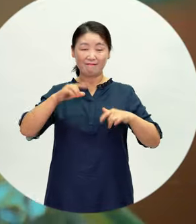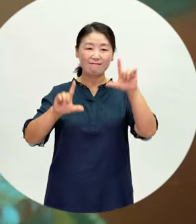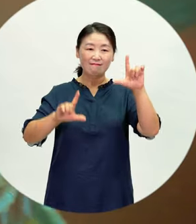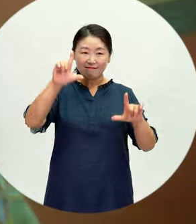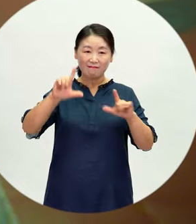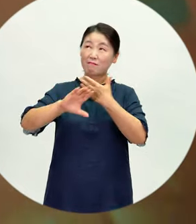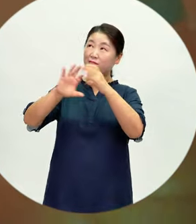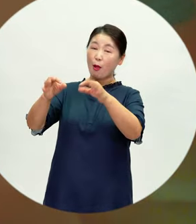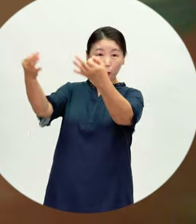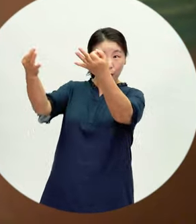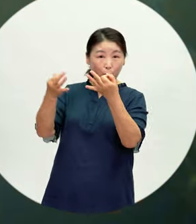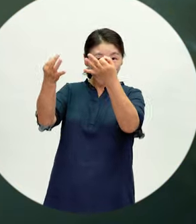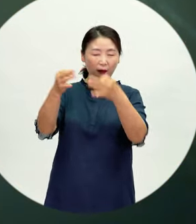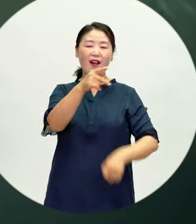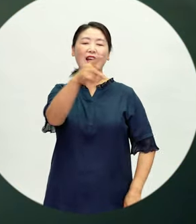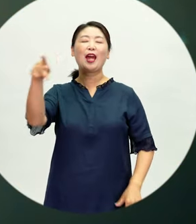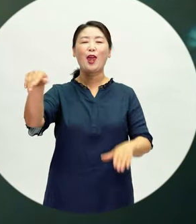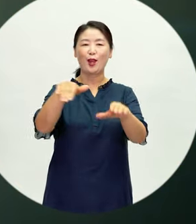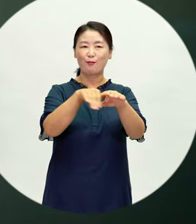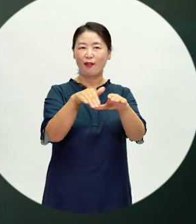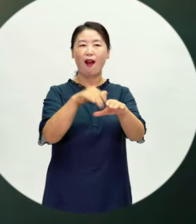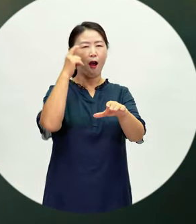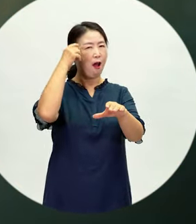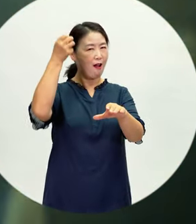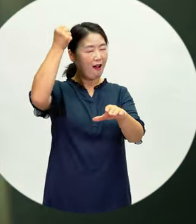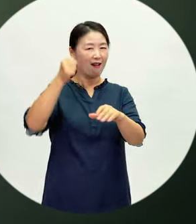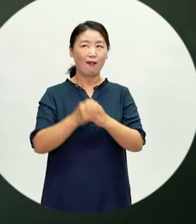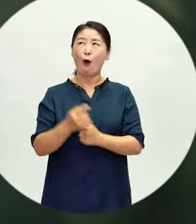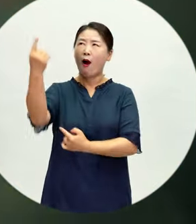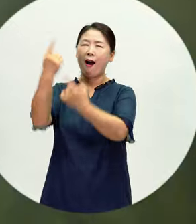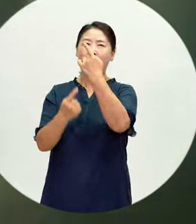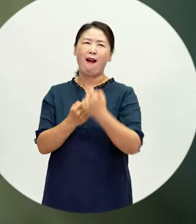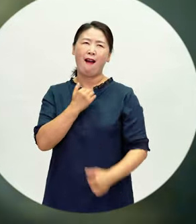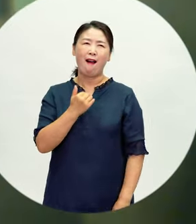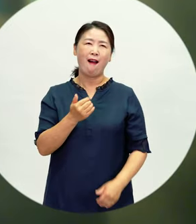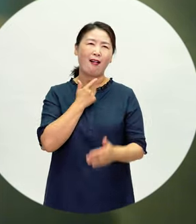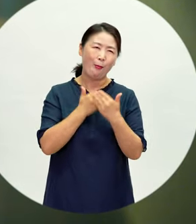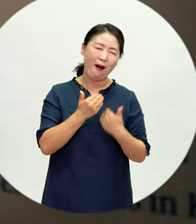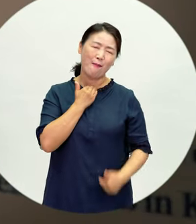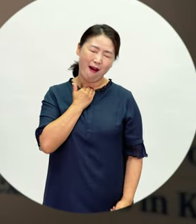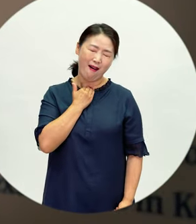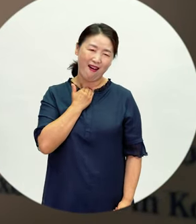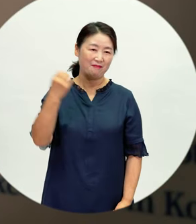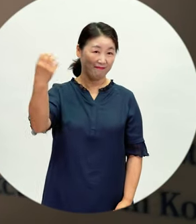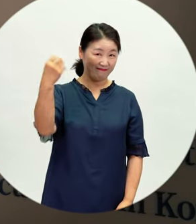세계인들에게 K-컬처로 새롭게 거듭나 인식되고 또한 경험해보고 싶은 한국 문화로 자리 잡습니다.